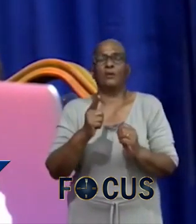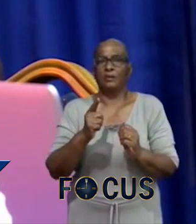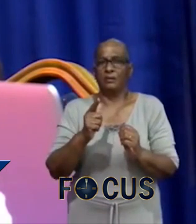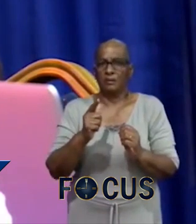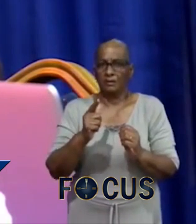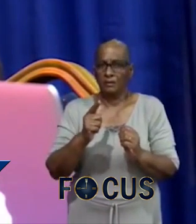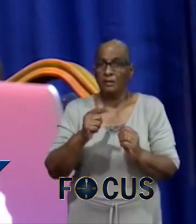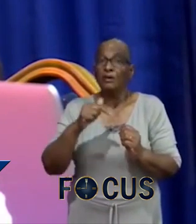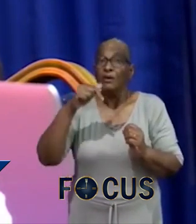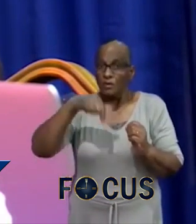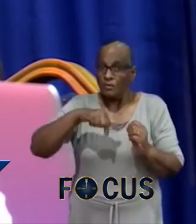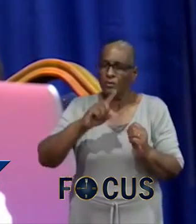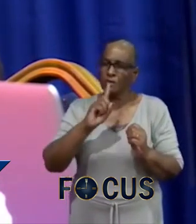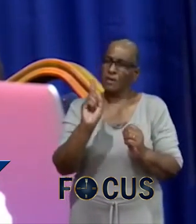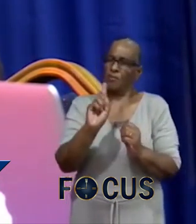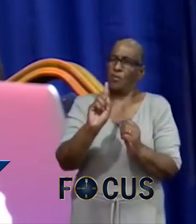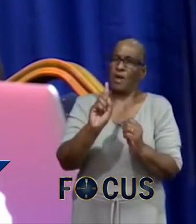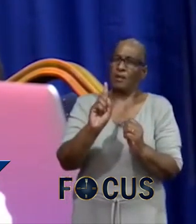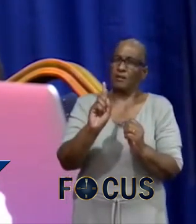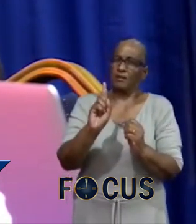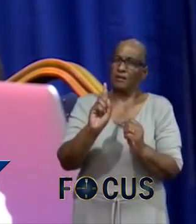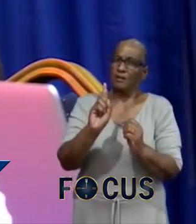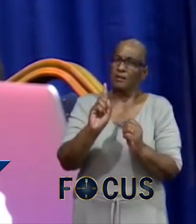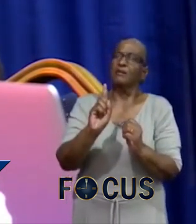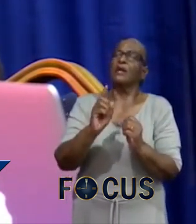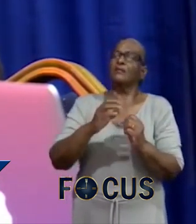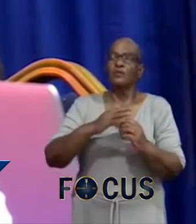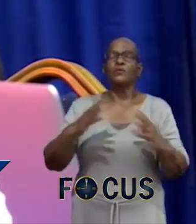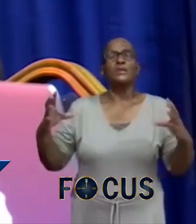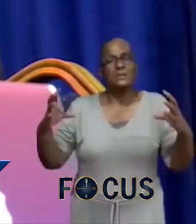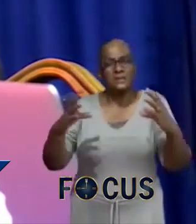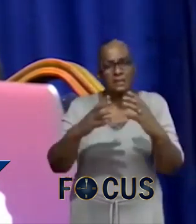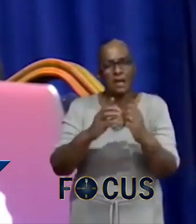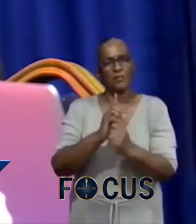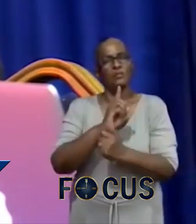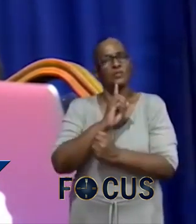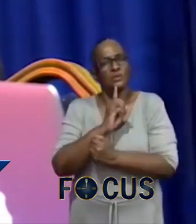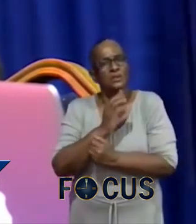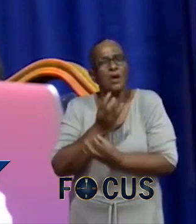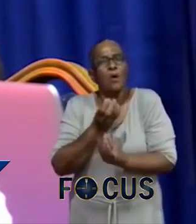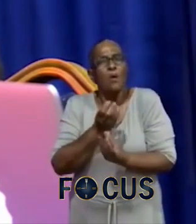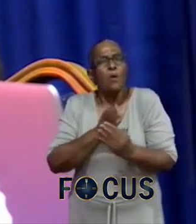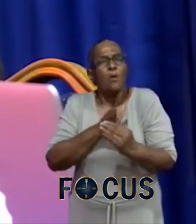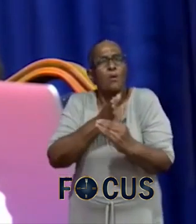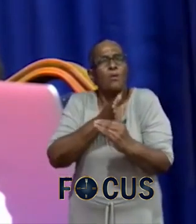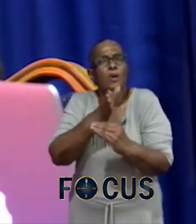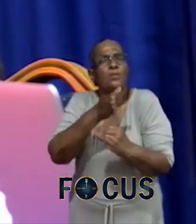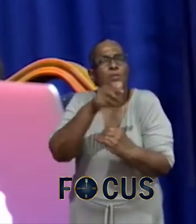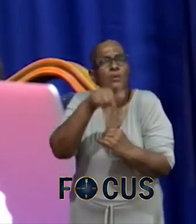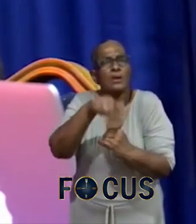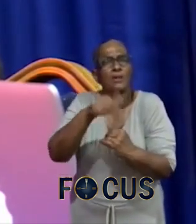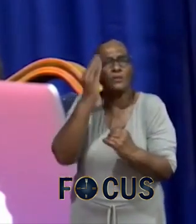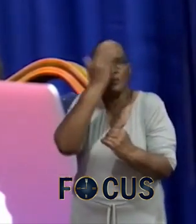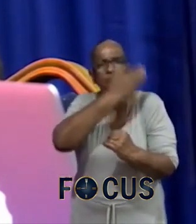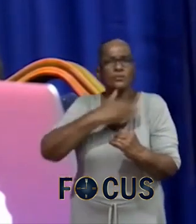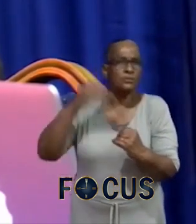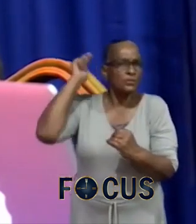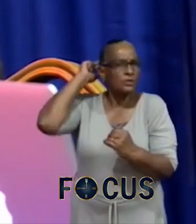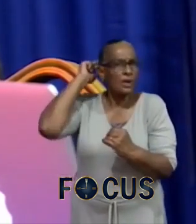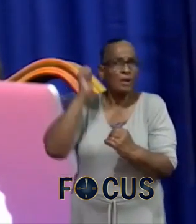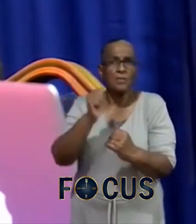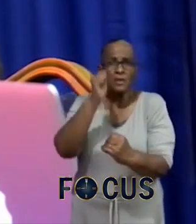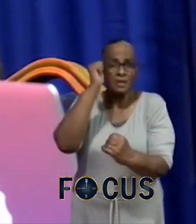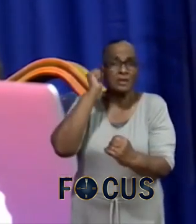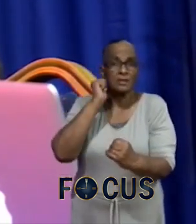hebben nu een moment waarbij we met elkaar moeten stilstaan hoe we verder gaan in Suriname.